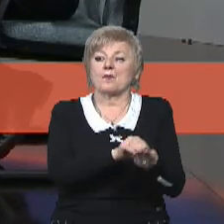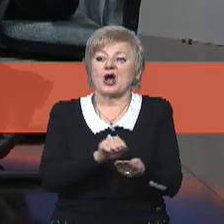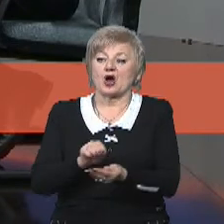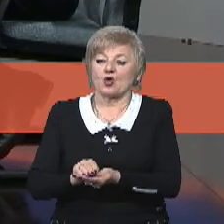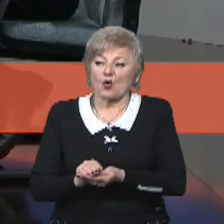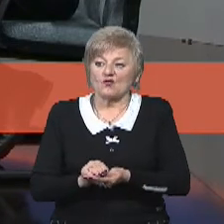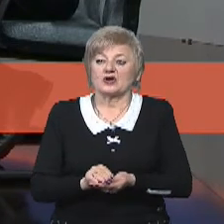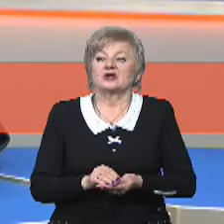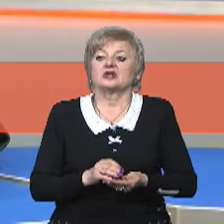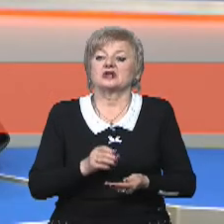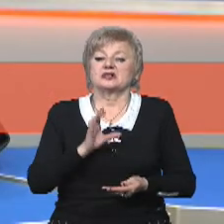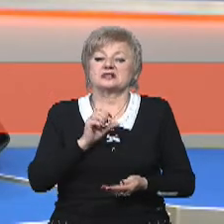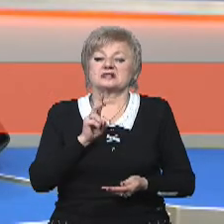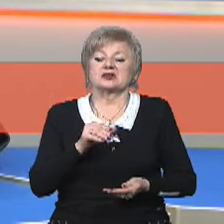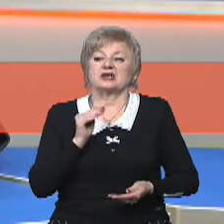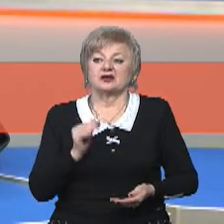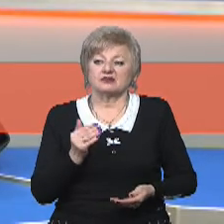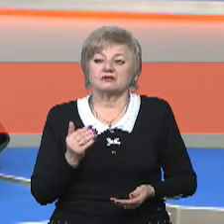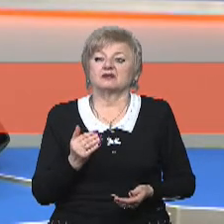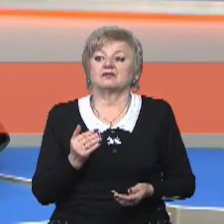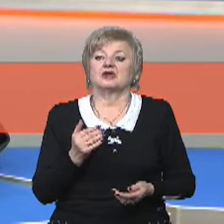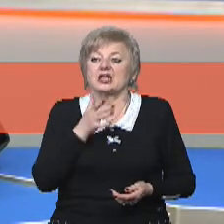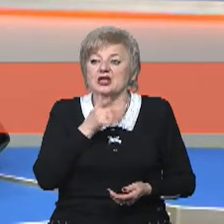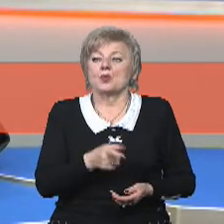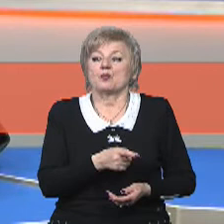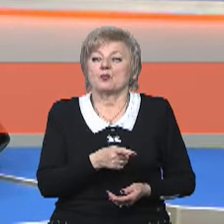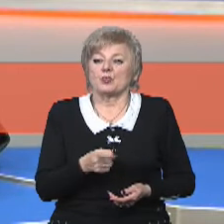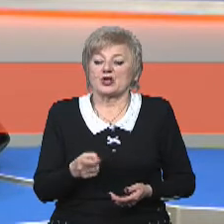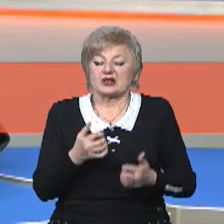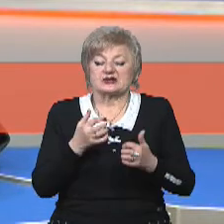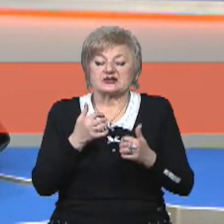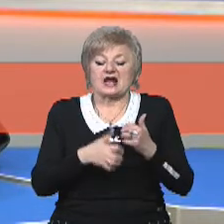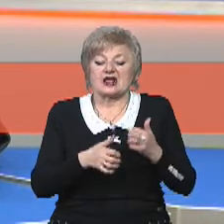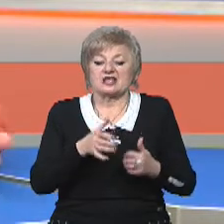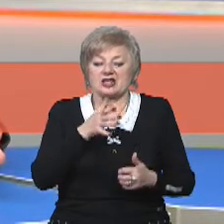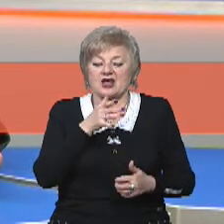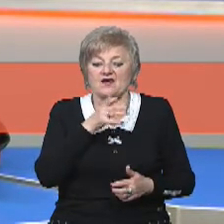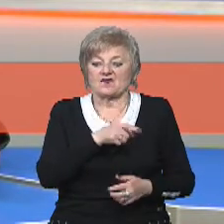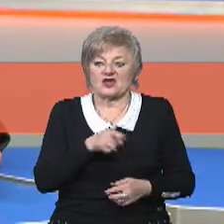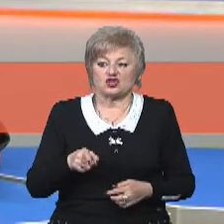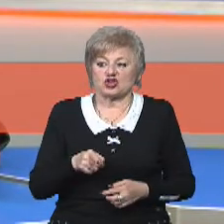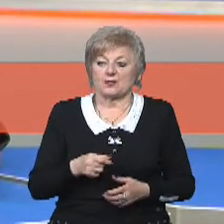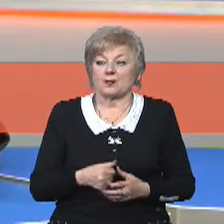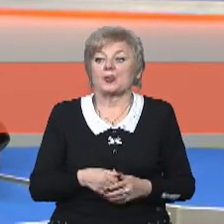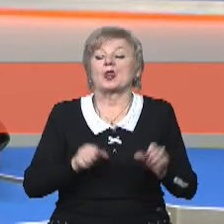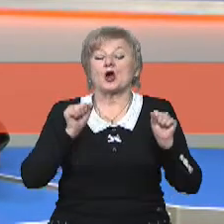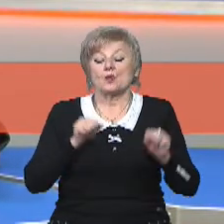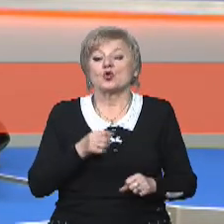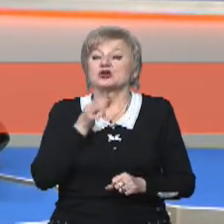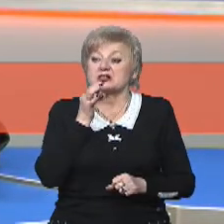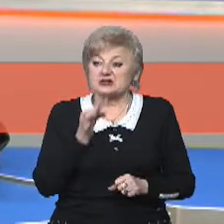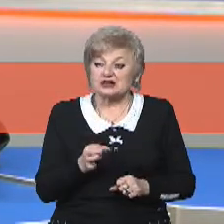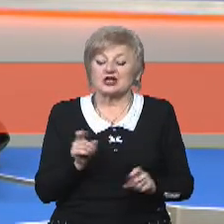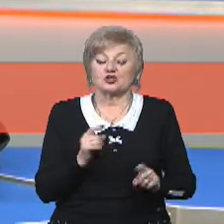головним чином скіфської доби та періоду середньовіччя. Ось. Ми можемо сказати, що